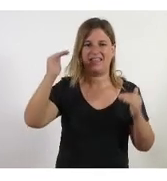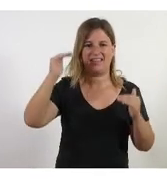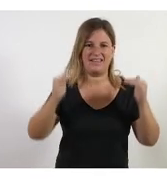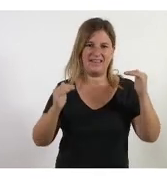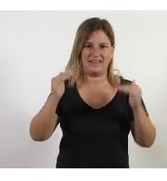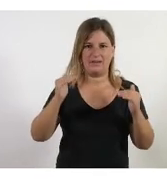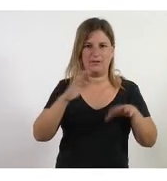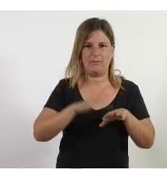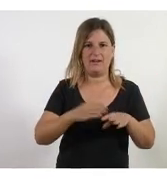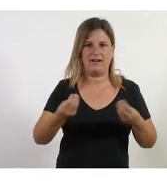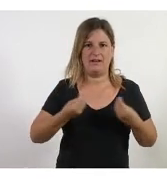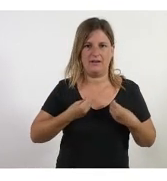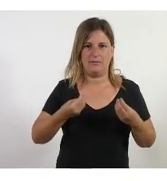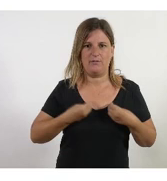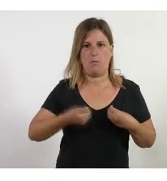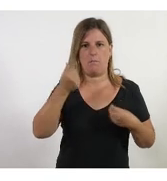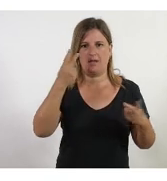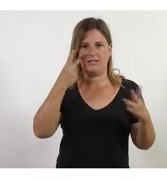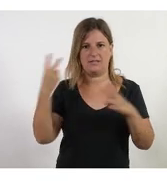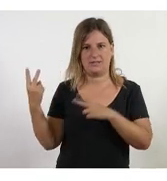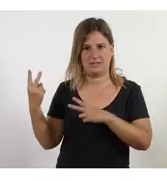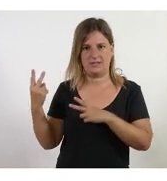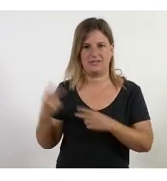viure una vida més així.